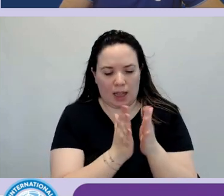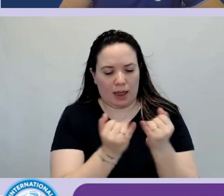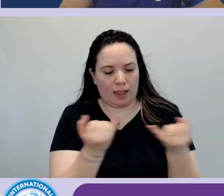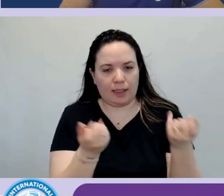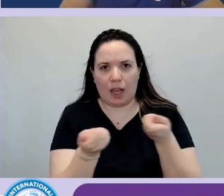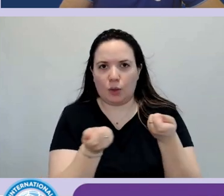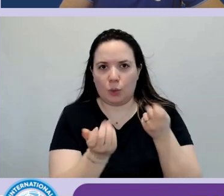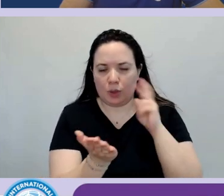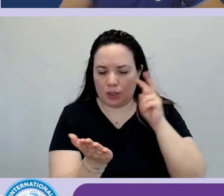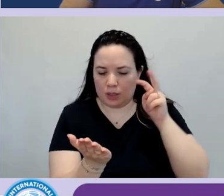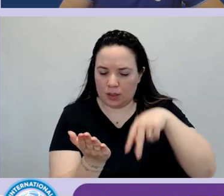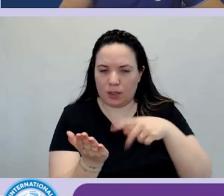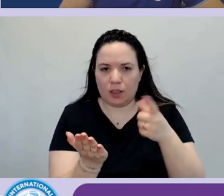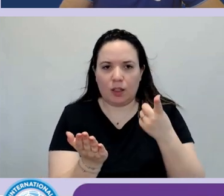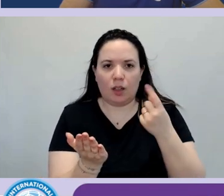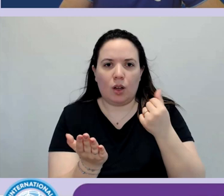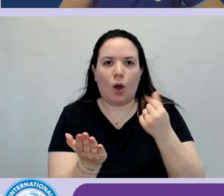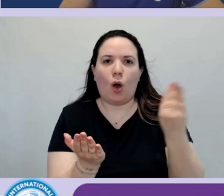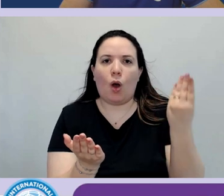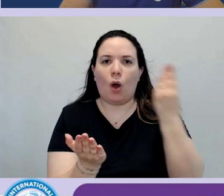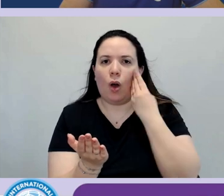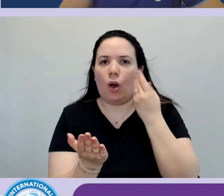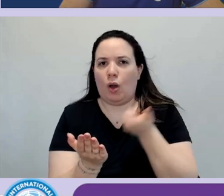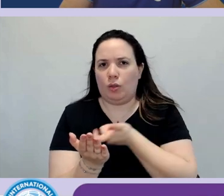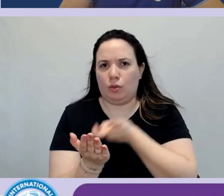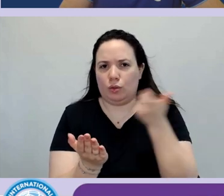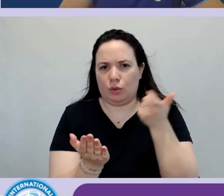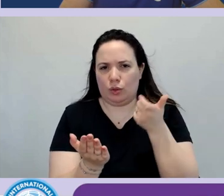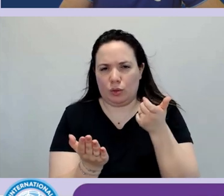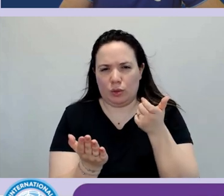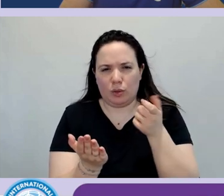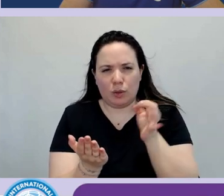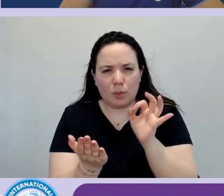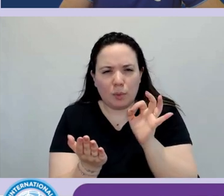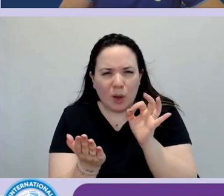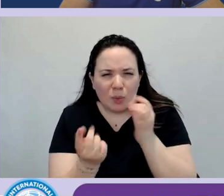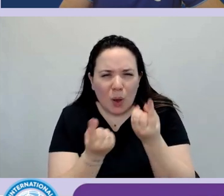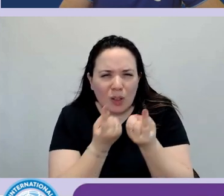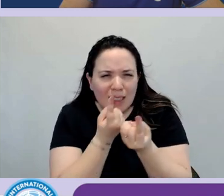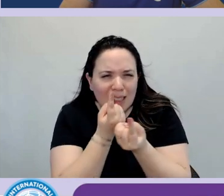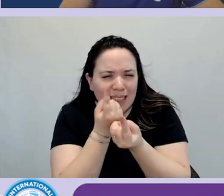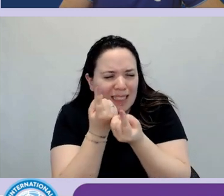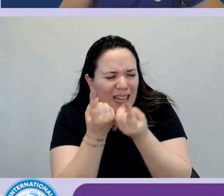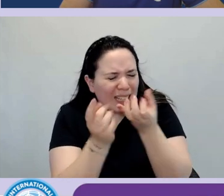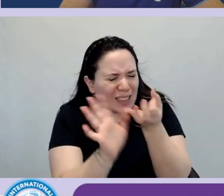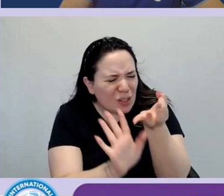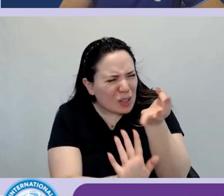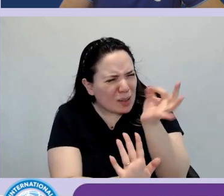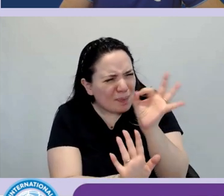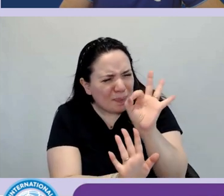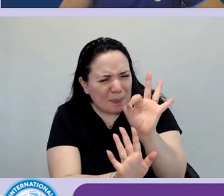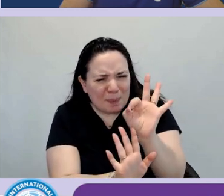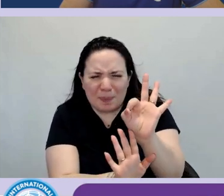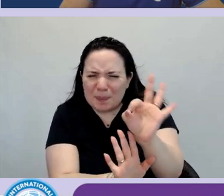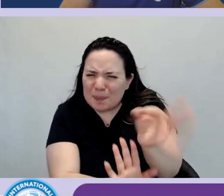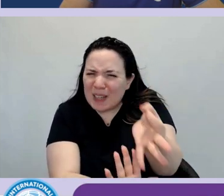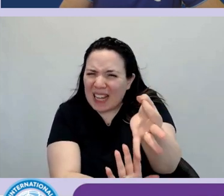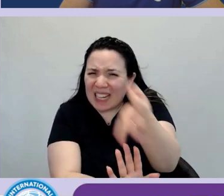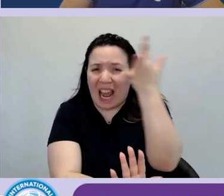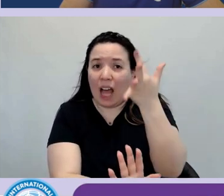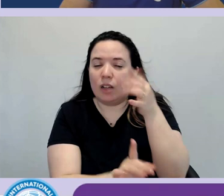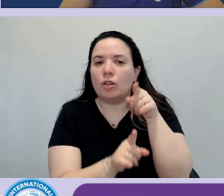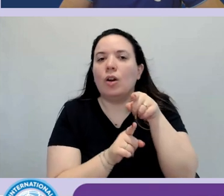con attenzione l'onere sproporzionato è veramente limitato a delle scas istiche proprio specifiche